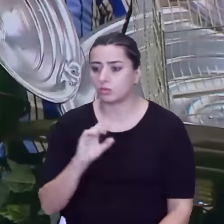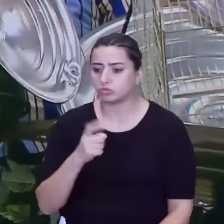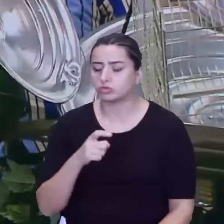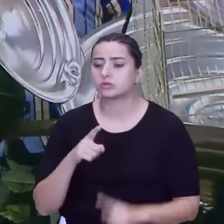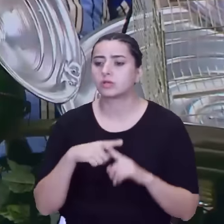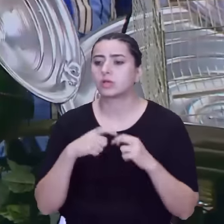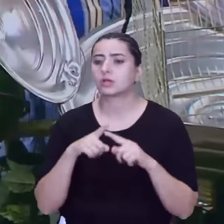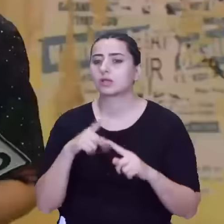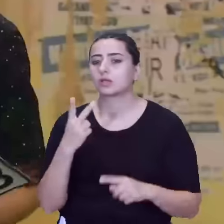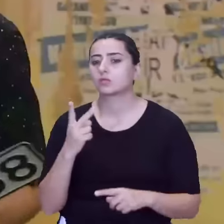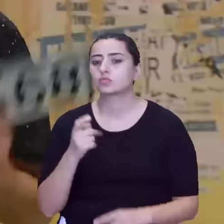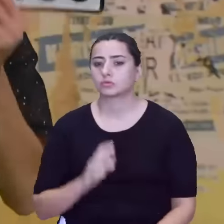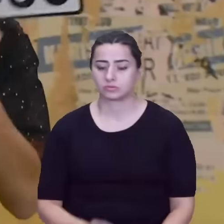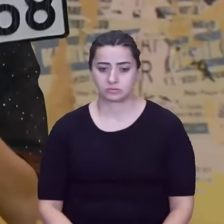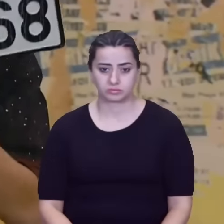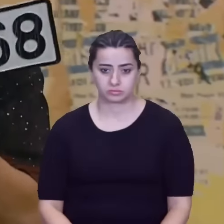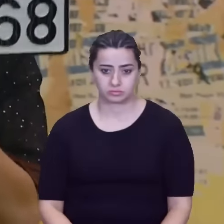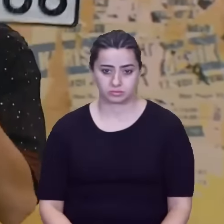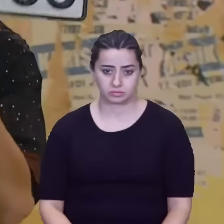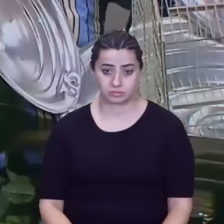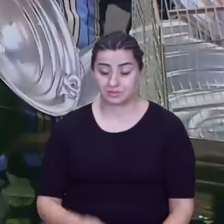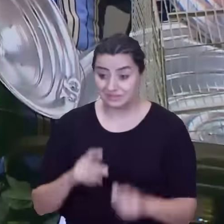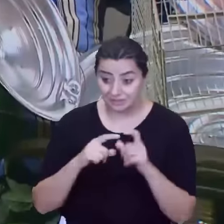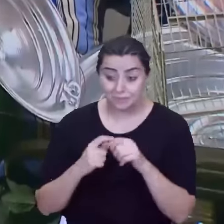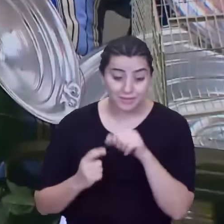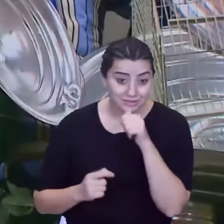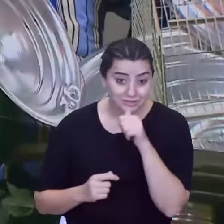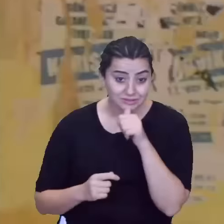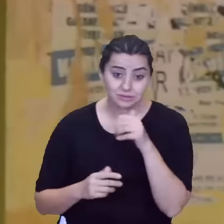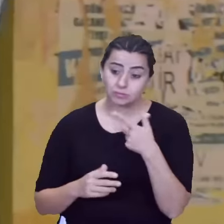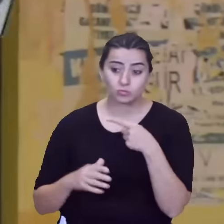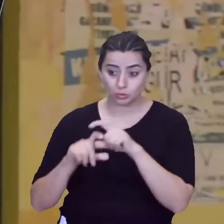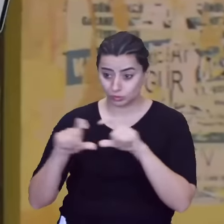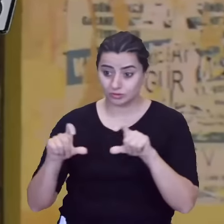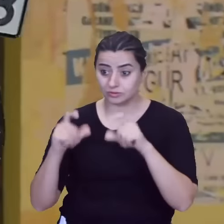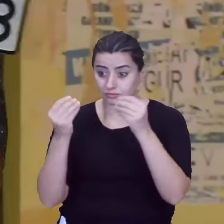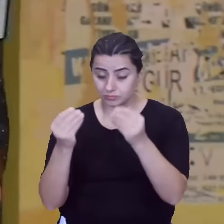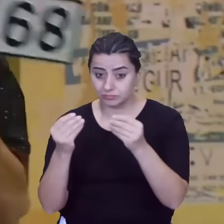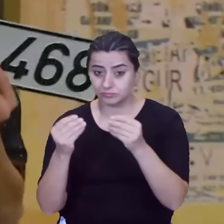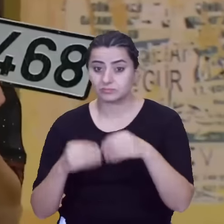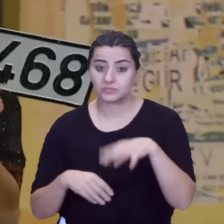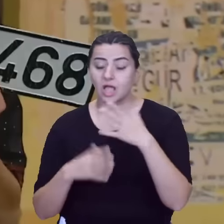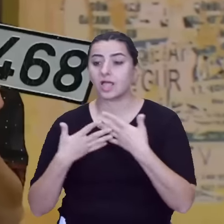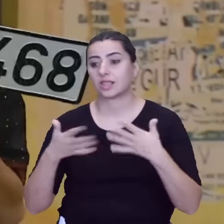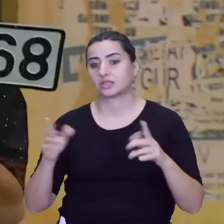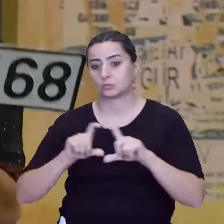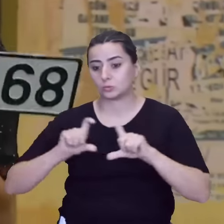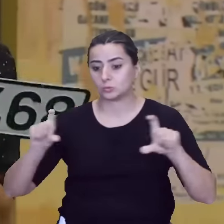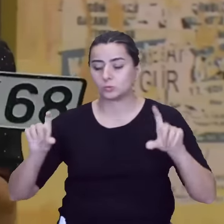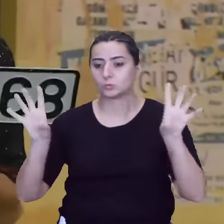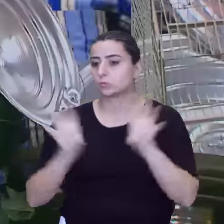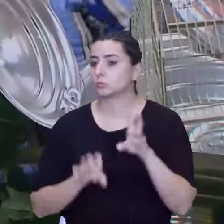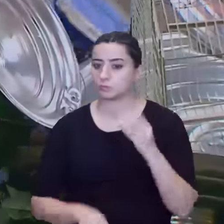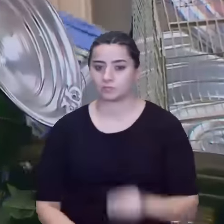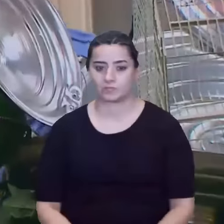TRT 2'yi bulamıyorum. Seyfi Bey, Seyfi Beyciğim, efendim. Bence bu plakayı deneyelim. Hani daha geniş ya. Bu sefer